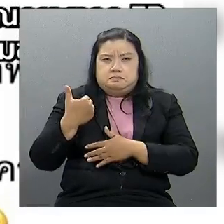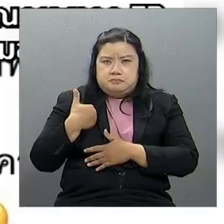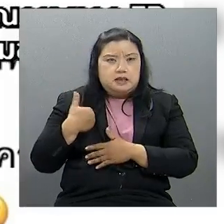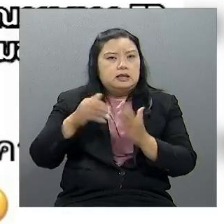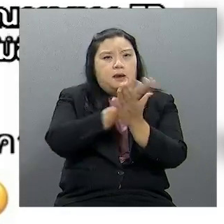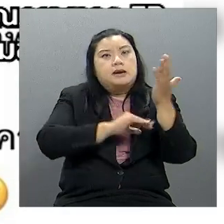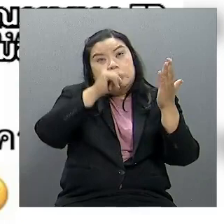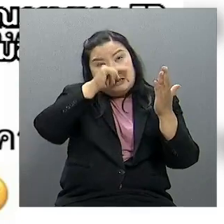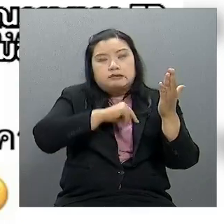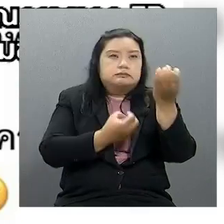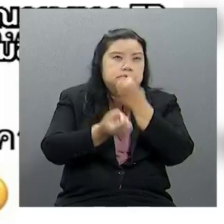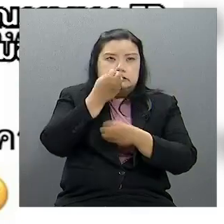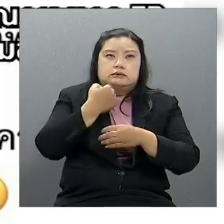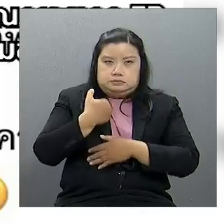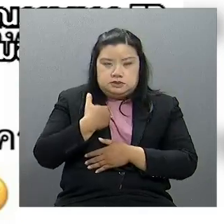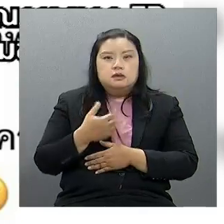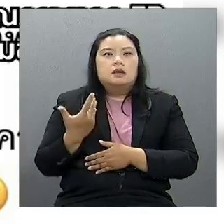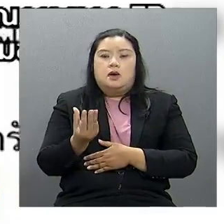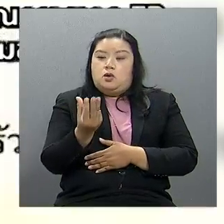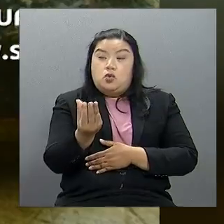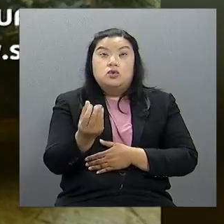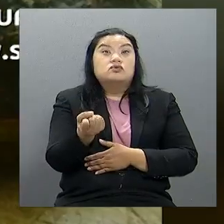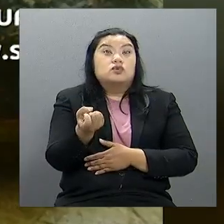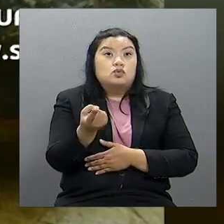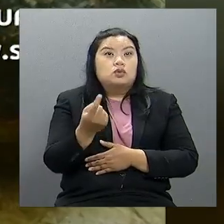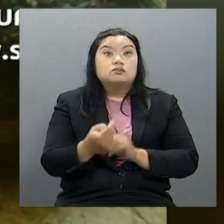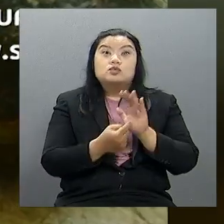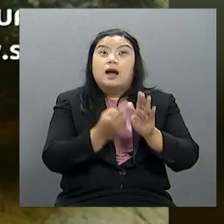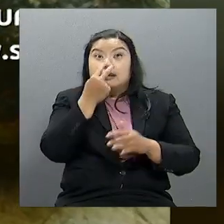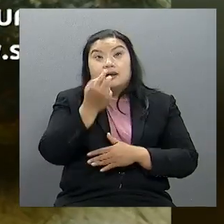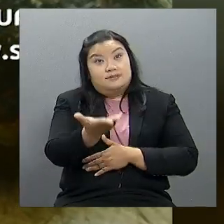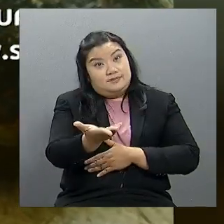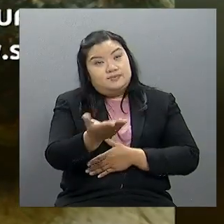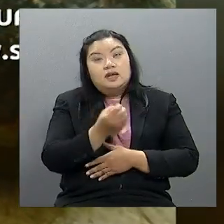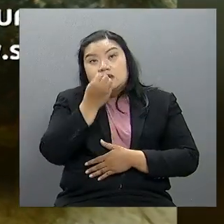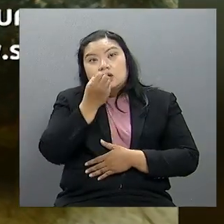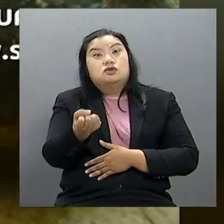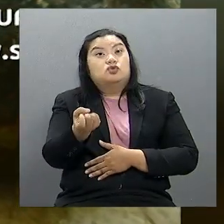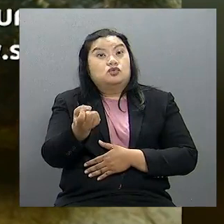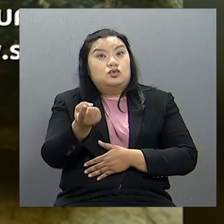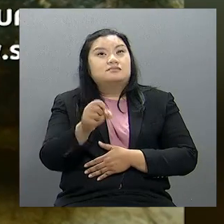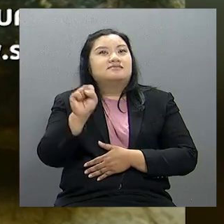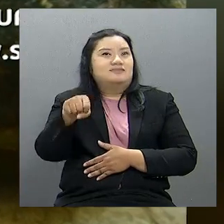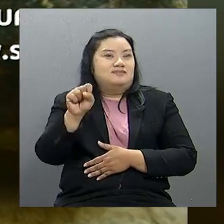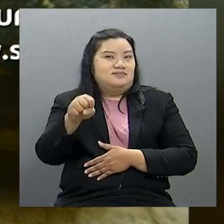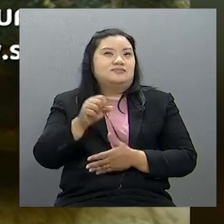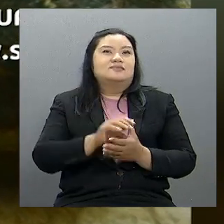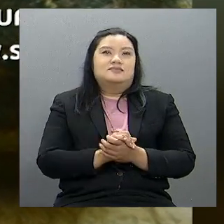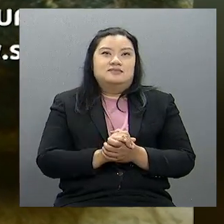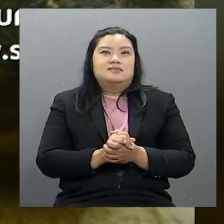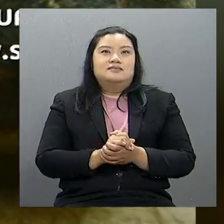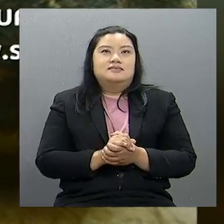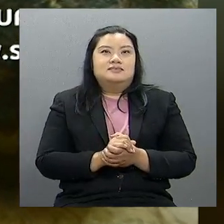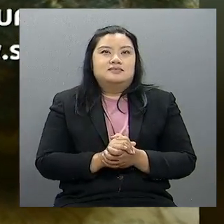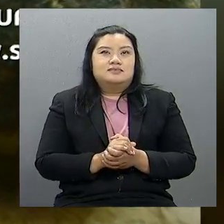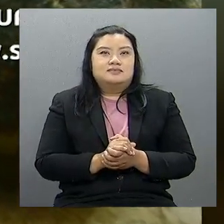ที่ก็กินแบบผลสดๆนะฮะอย่างที่ผมถืออยู่ที่มีในรายการวันนี้เนี่ยเป็นแบบผลสดแบบในภาพอย่างที่คุณผู้ชมเห็นเนี่ย นี่คือแกะออกมาแล้ว เ